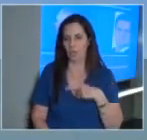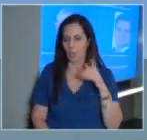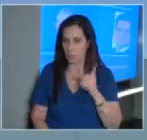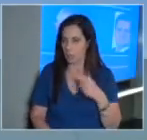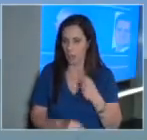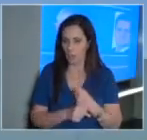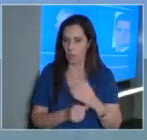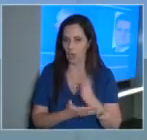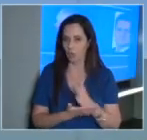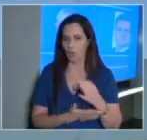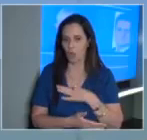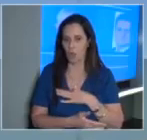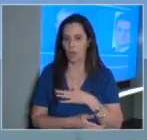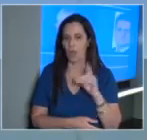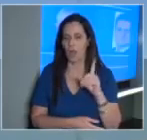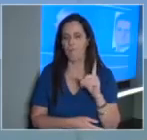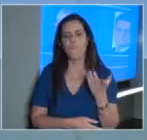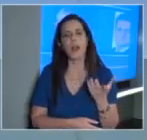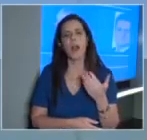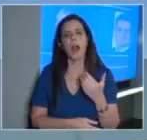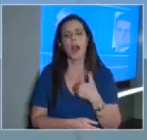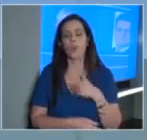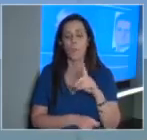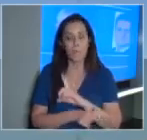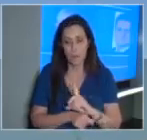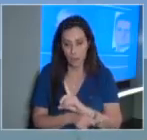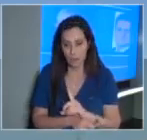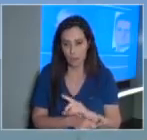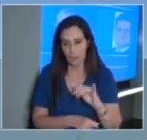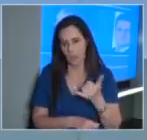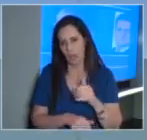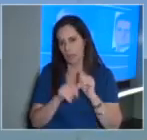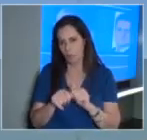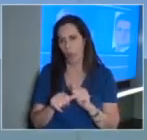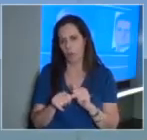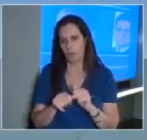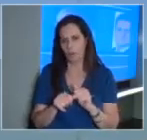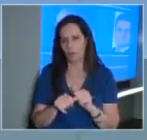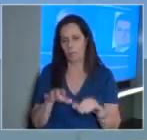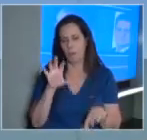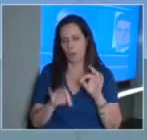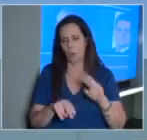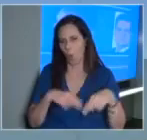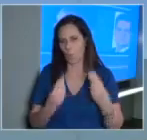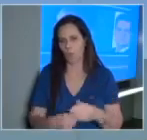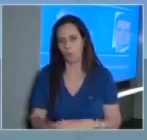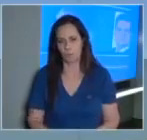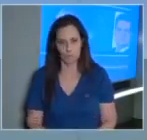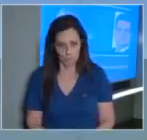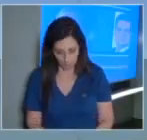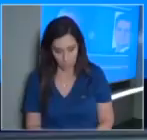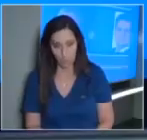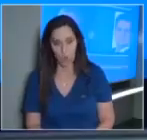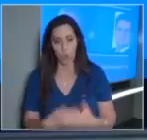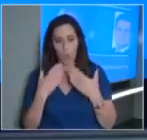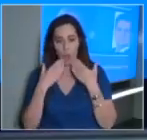צריכים לעשות את השיקולים שלנו. אבל הנטייה שלנו בינתיים, כן, לתמוך בבחירות חוזרות. אוקיי, חבר הכנסת